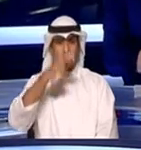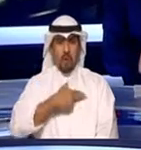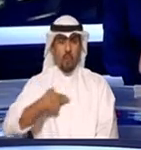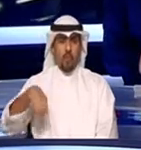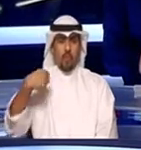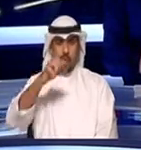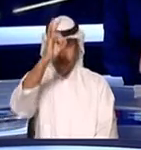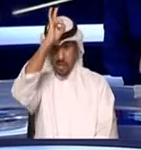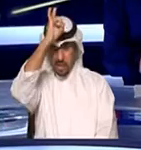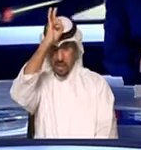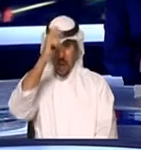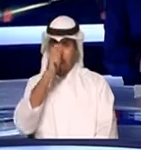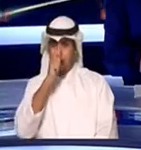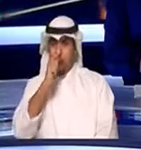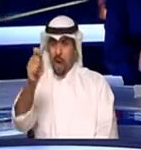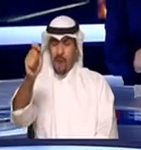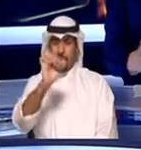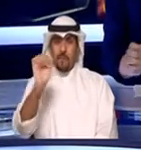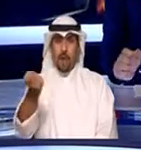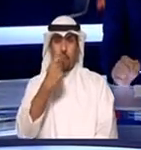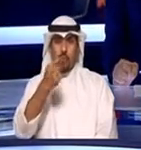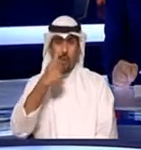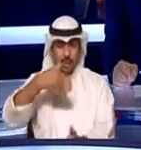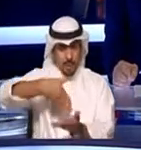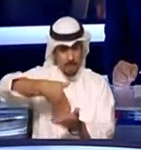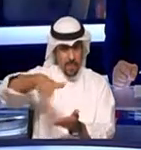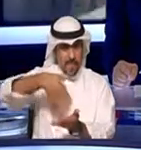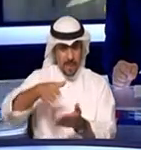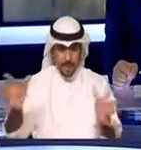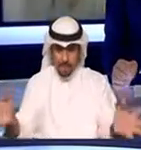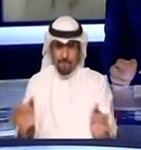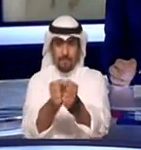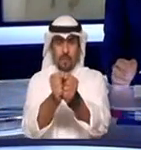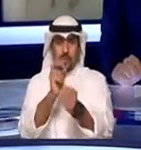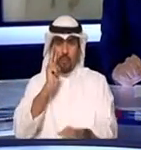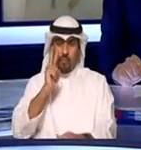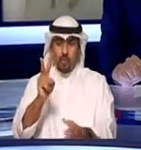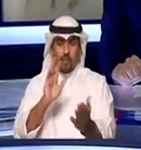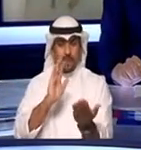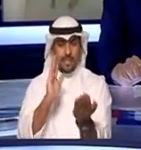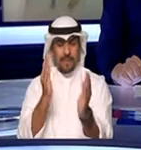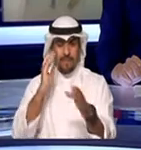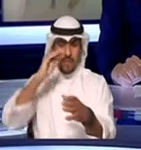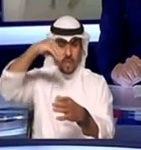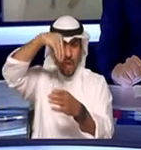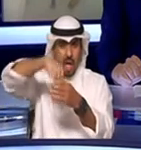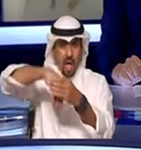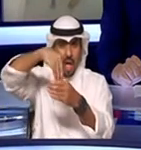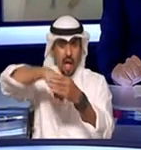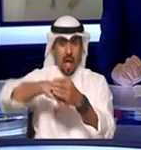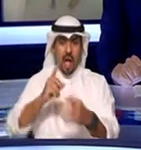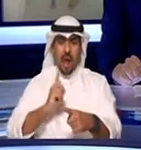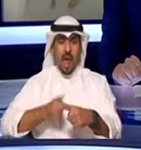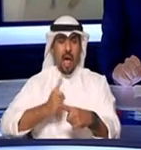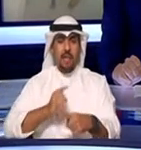مخباه بطريقه سريه ومبتكره في حاويتين محملتين بالفحم قادمه من احدى الدول الاوروبيه نائب